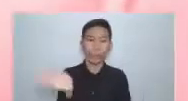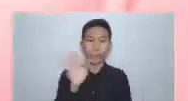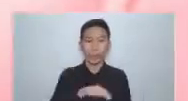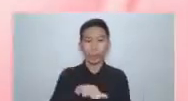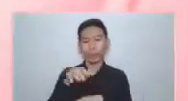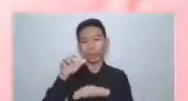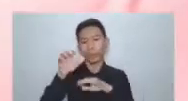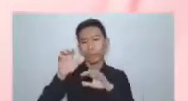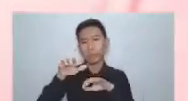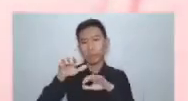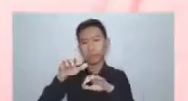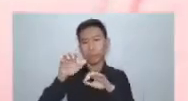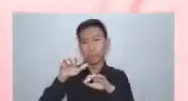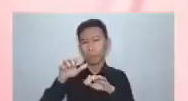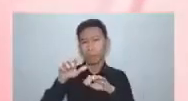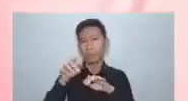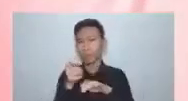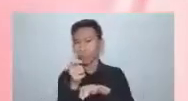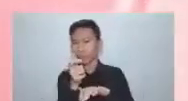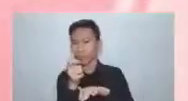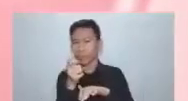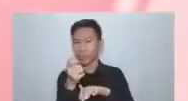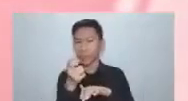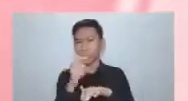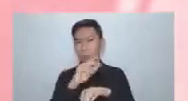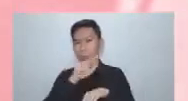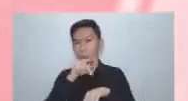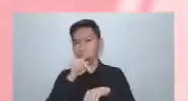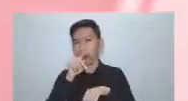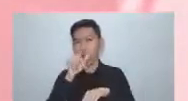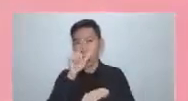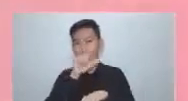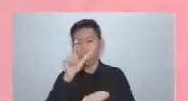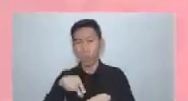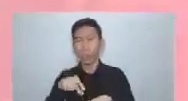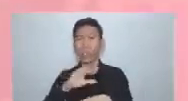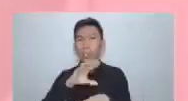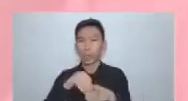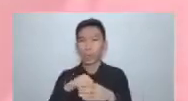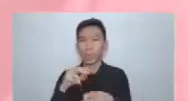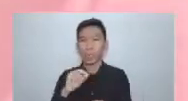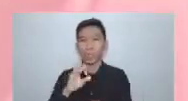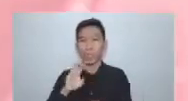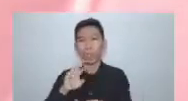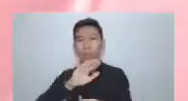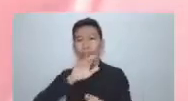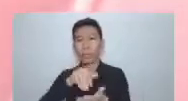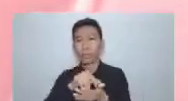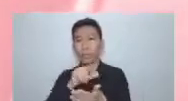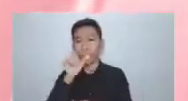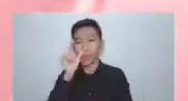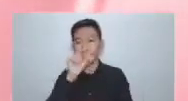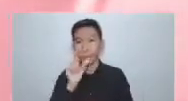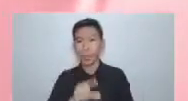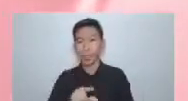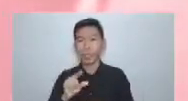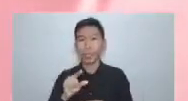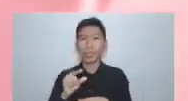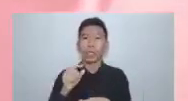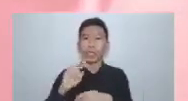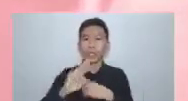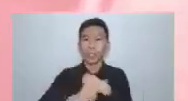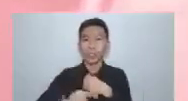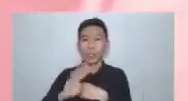Lani. Sa mga lalabas ng mga bahay at papasok sa trabaho ngayong umaga, magdala pa rin po tayo ng payong panangga sa ulan dahil sa mga kalat-kalat